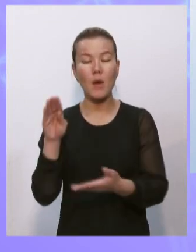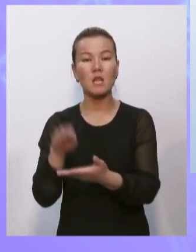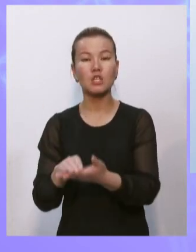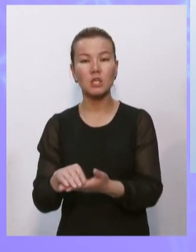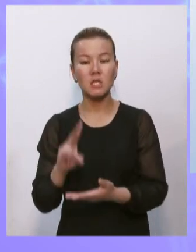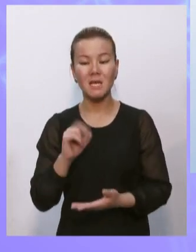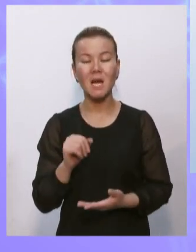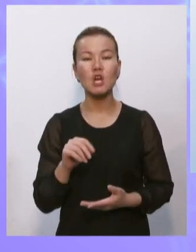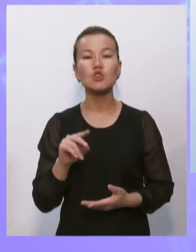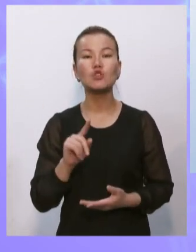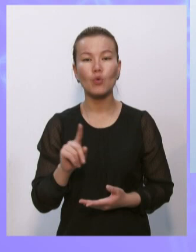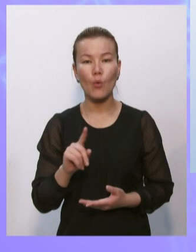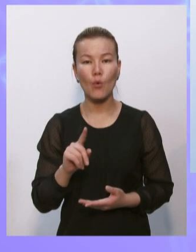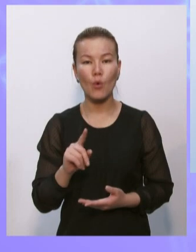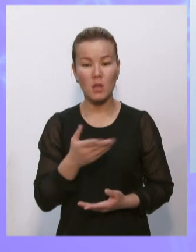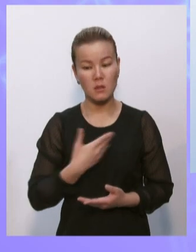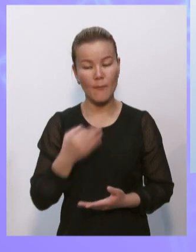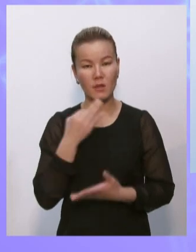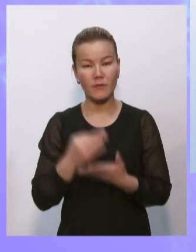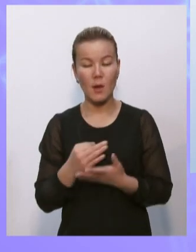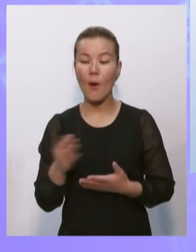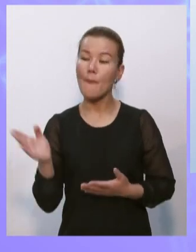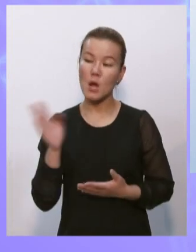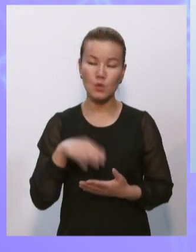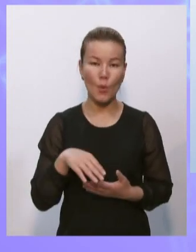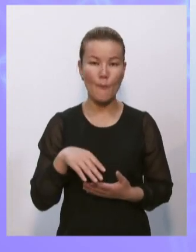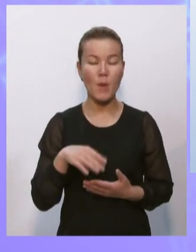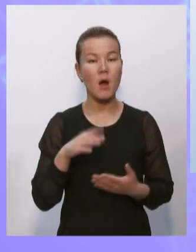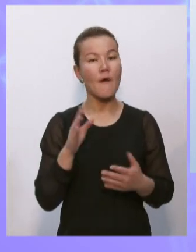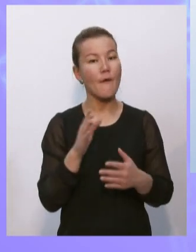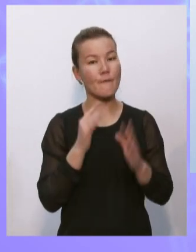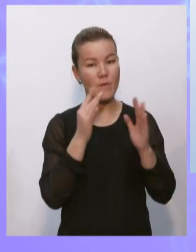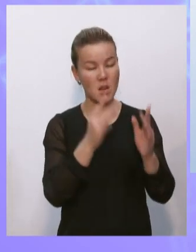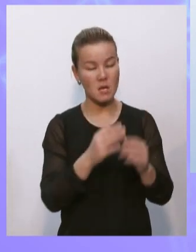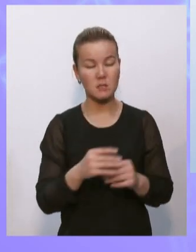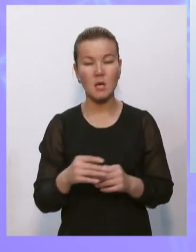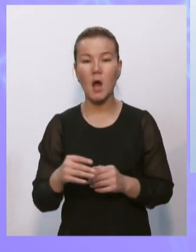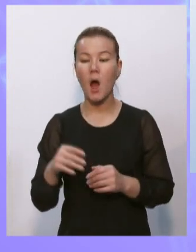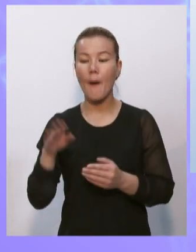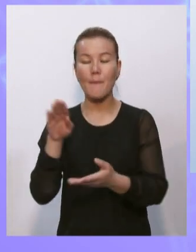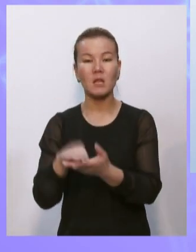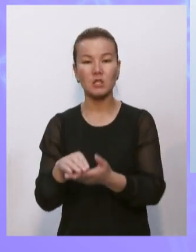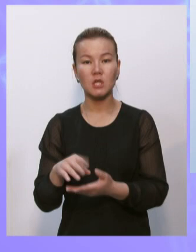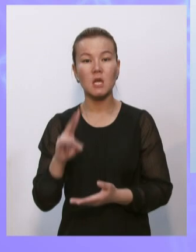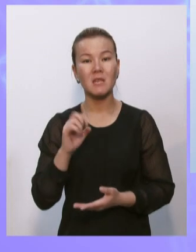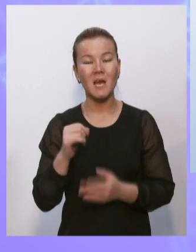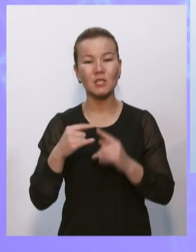Положили на что? Нам отвечают, пойдем в лес, положили на